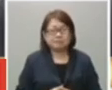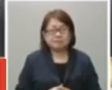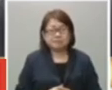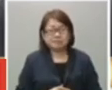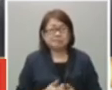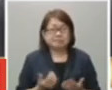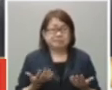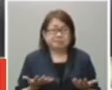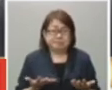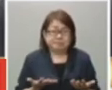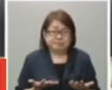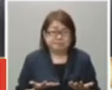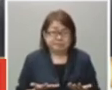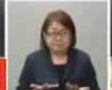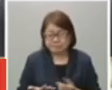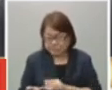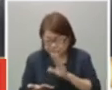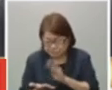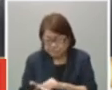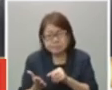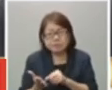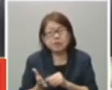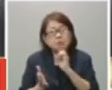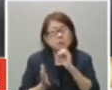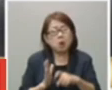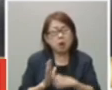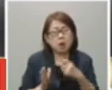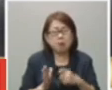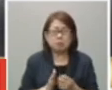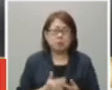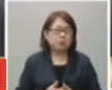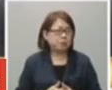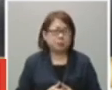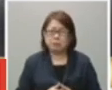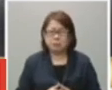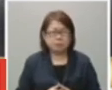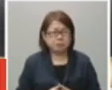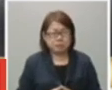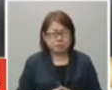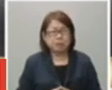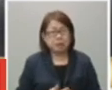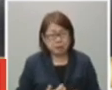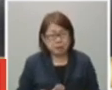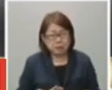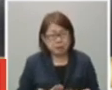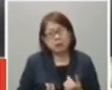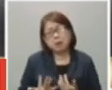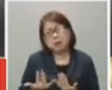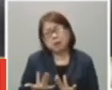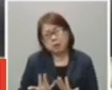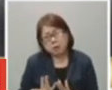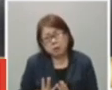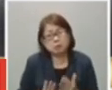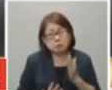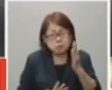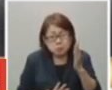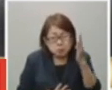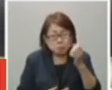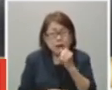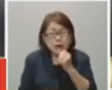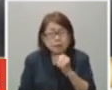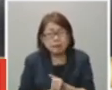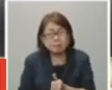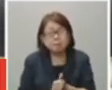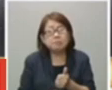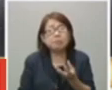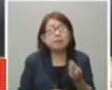โอ้โหเขาเขียนว่าเขาบอกว่าอ้างเหตุผลโคตรหล่อเลยเมื่อไหร่จะได้สร้างเมื่อไหร่จ